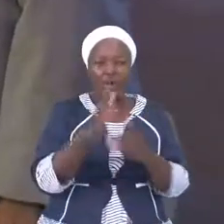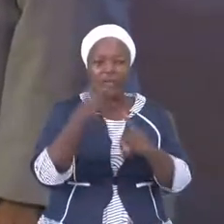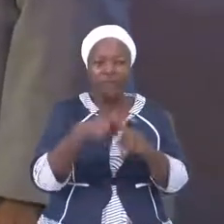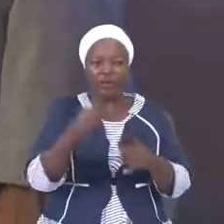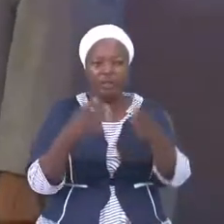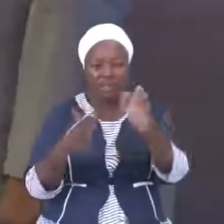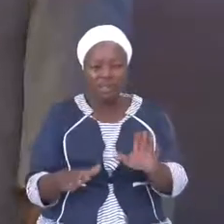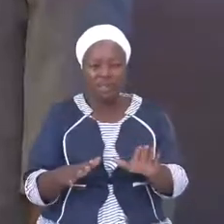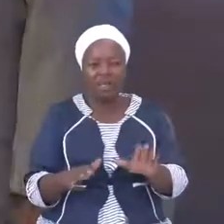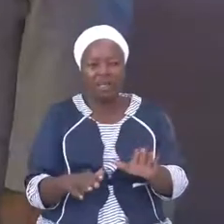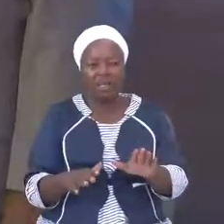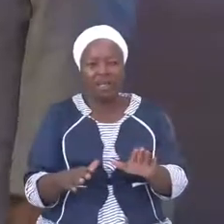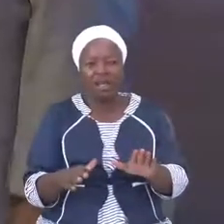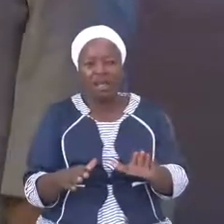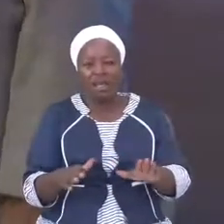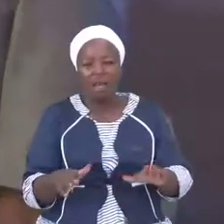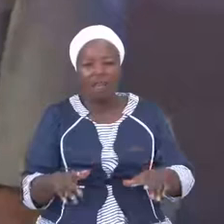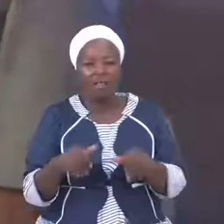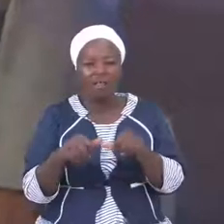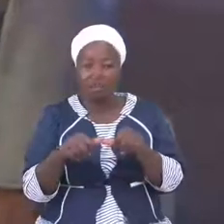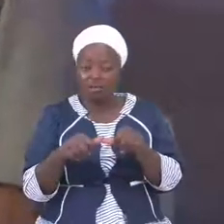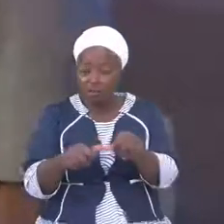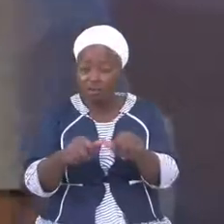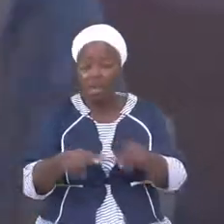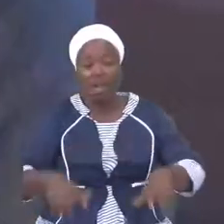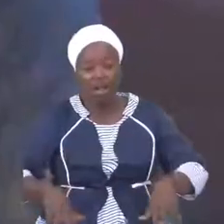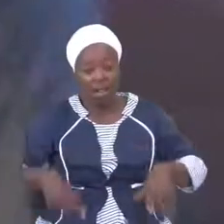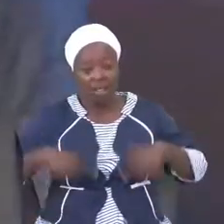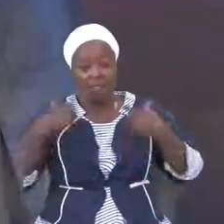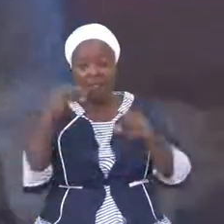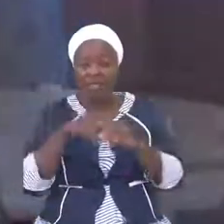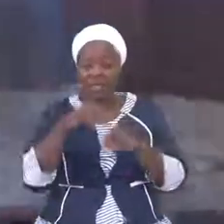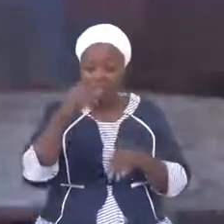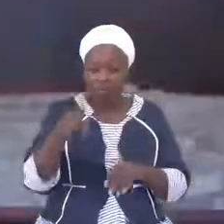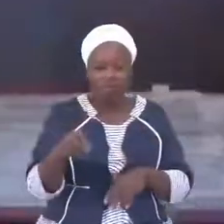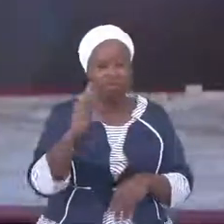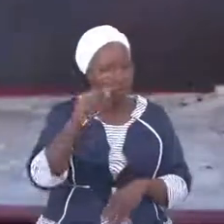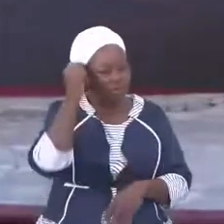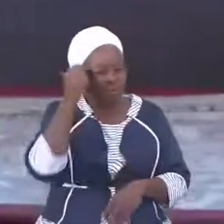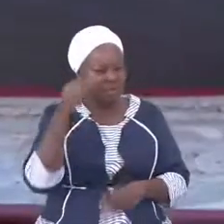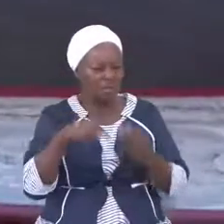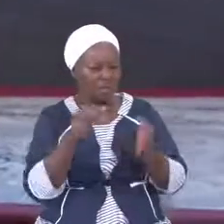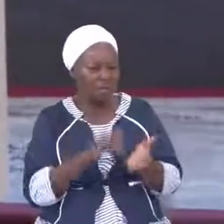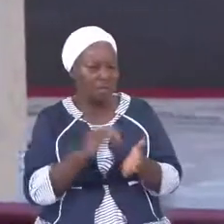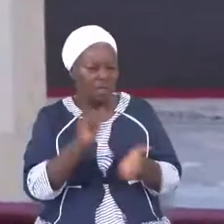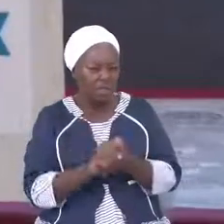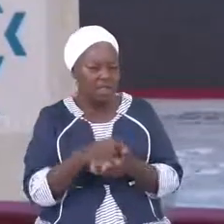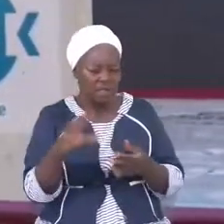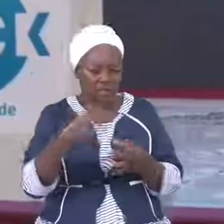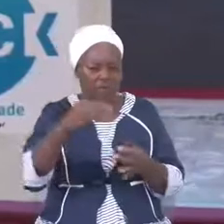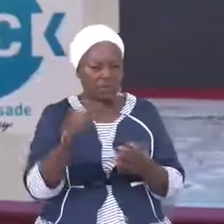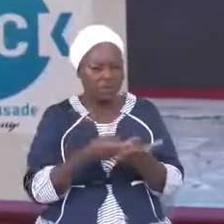Jésus d'entre les morts habite en vous, pensez-y. L'Esprit,